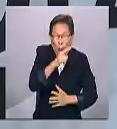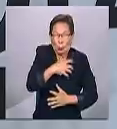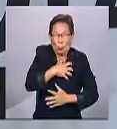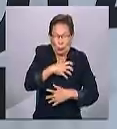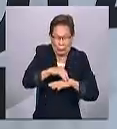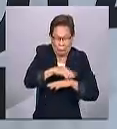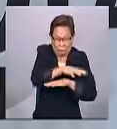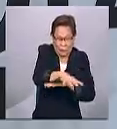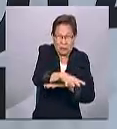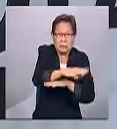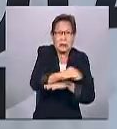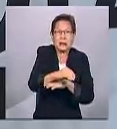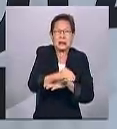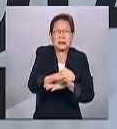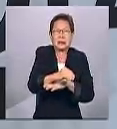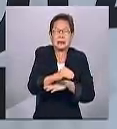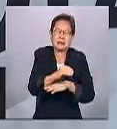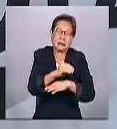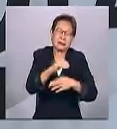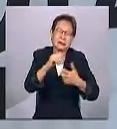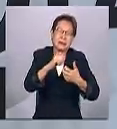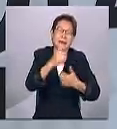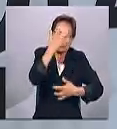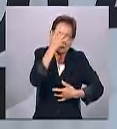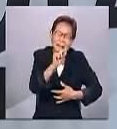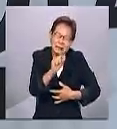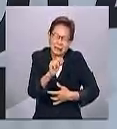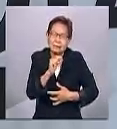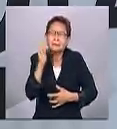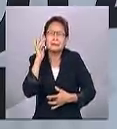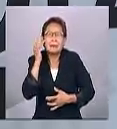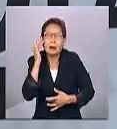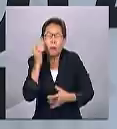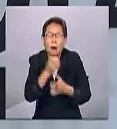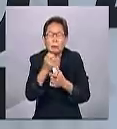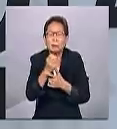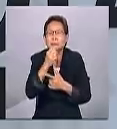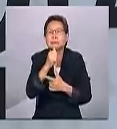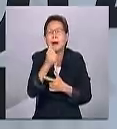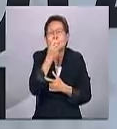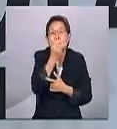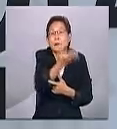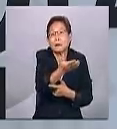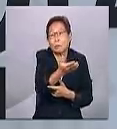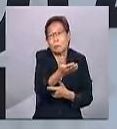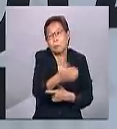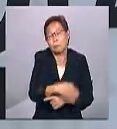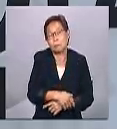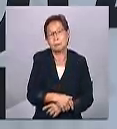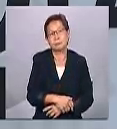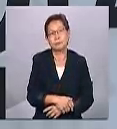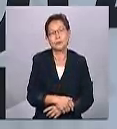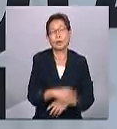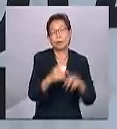infection dan kes bergejala ringan di mana mereka tidak tahu atau tidak memaklumkan status mereka.